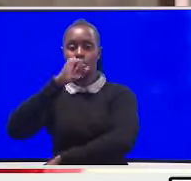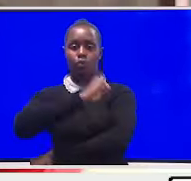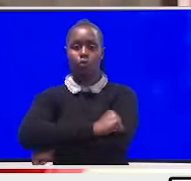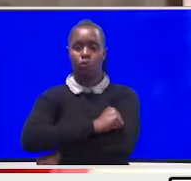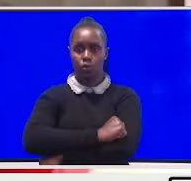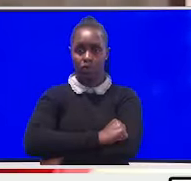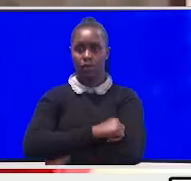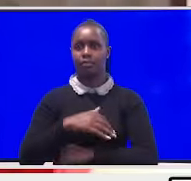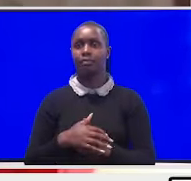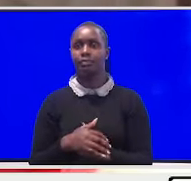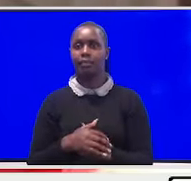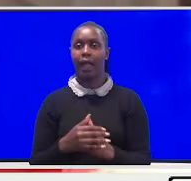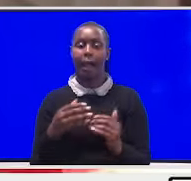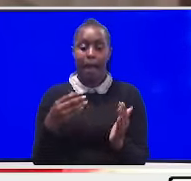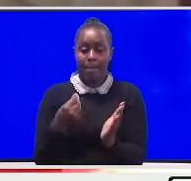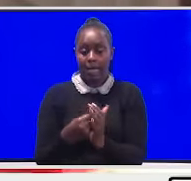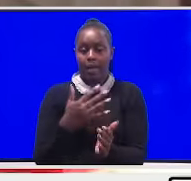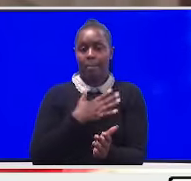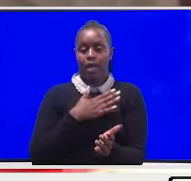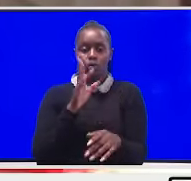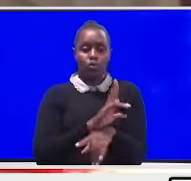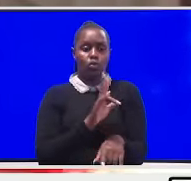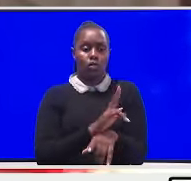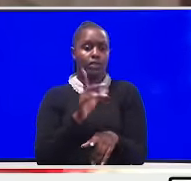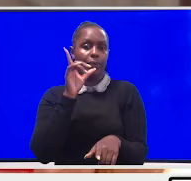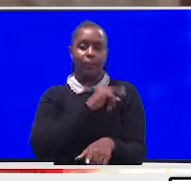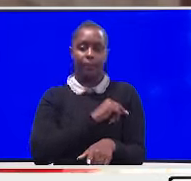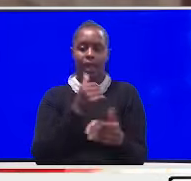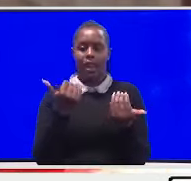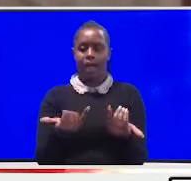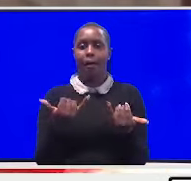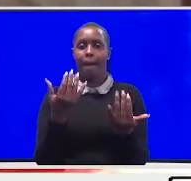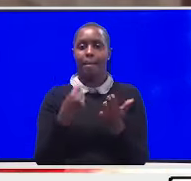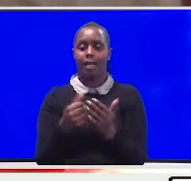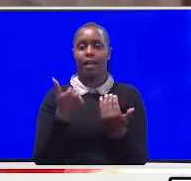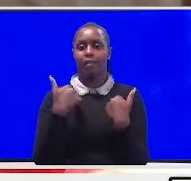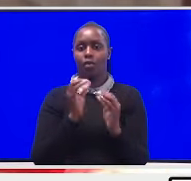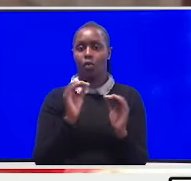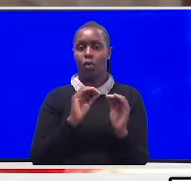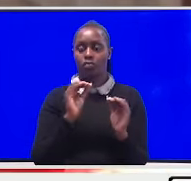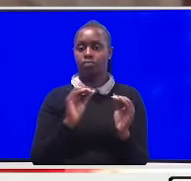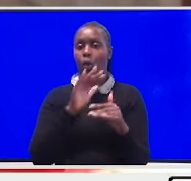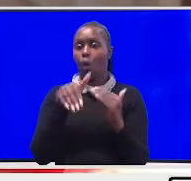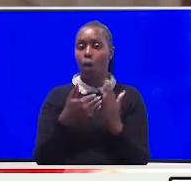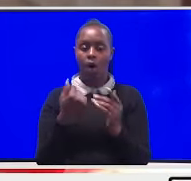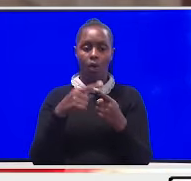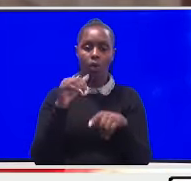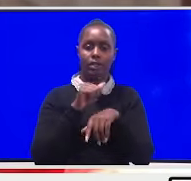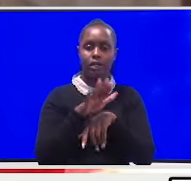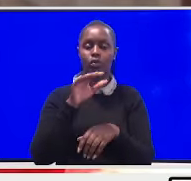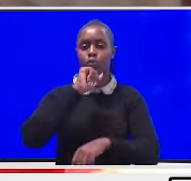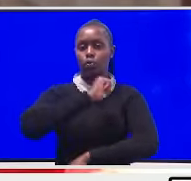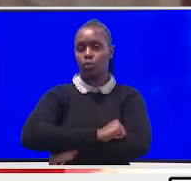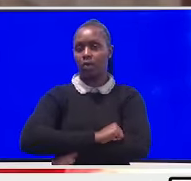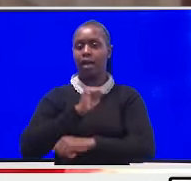shuleni. Tumia pesa yote ya kazi, tukabaki bila kitu. Pesa zote tumepeleka shule. Alafu kujiandaa hiyo yote